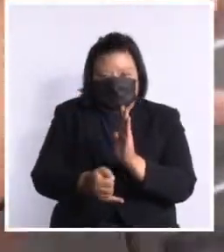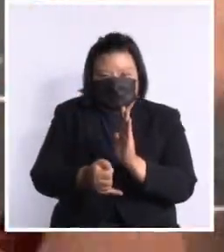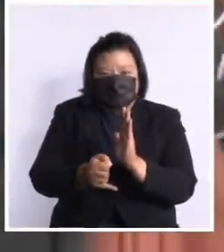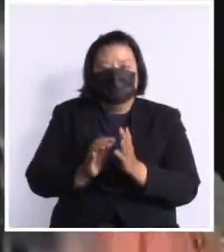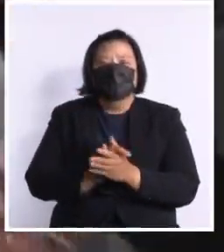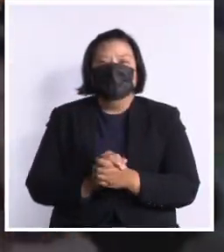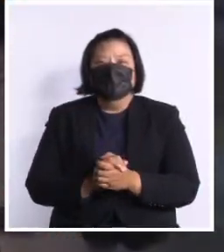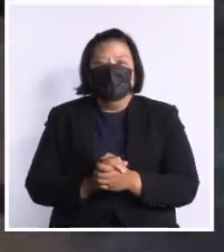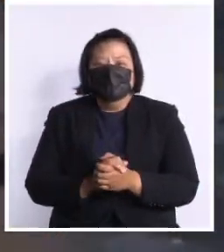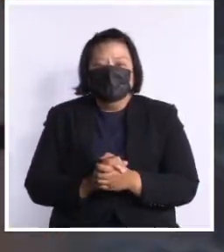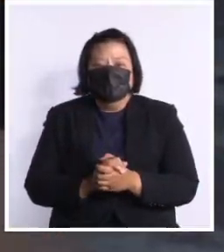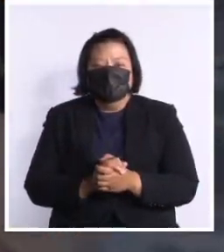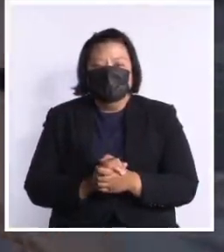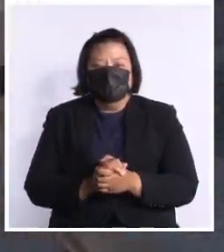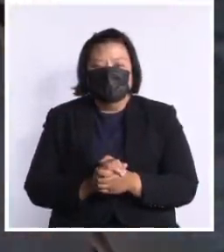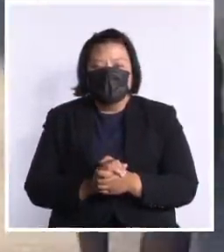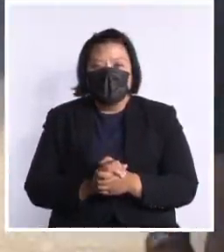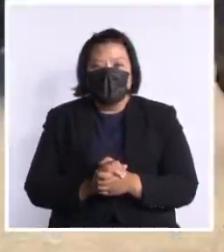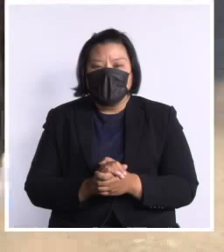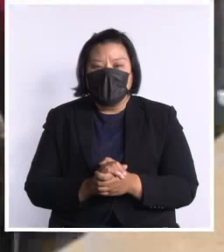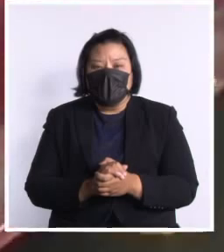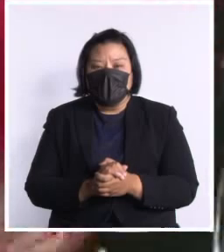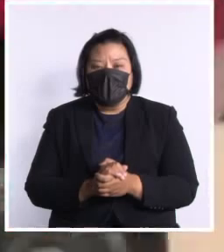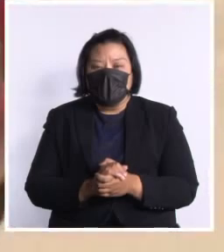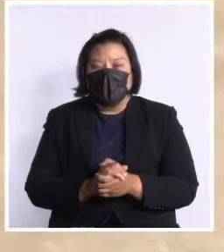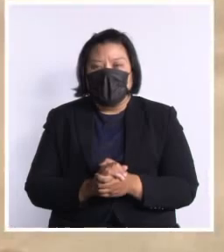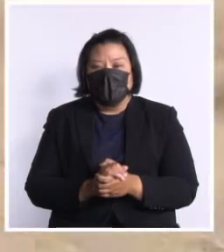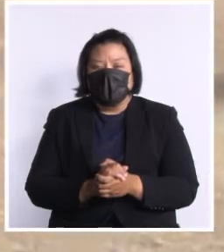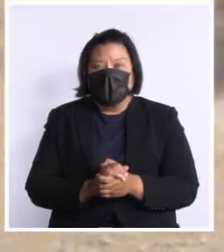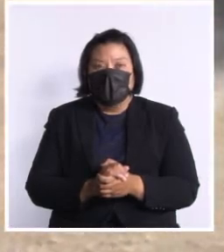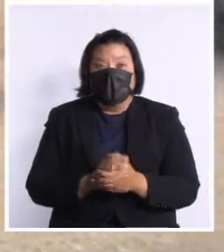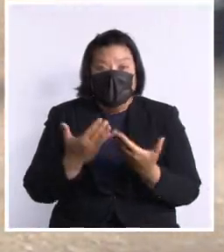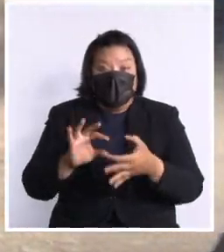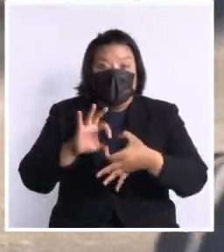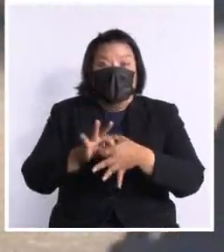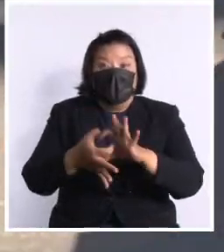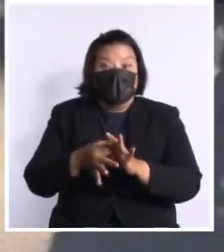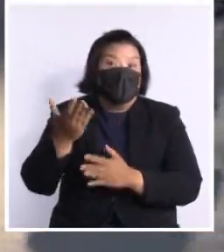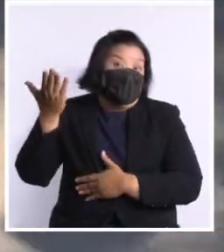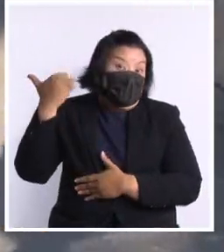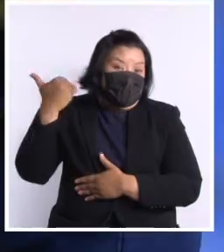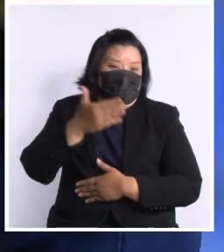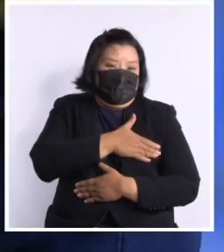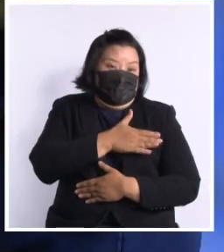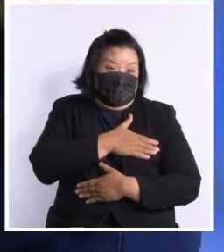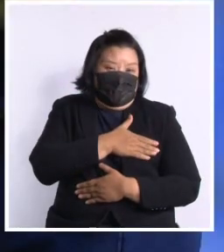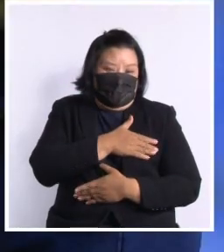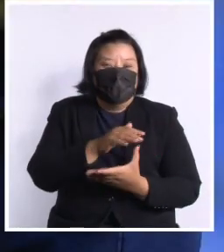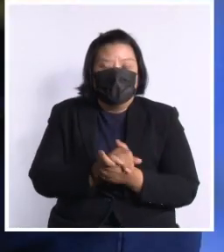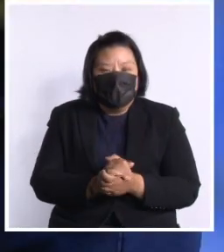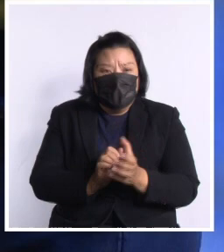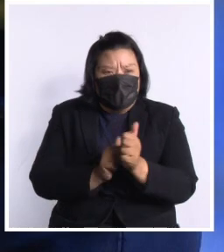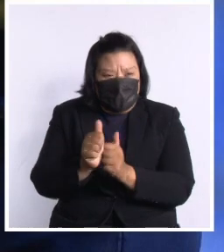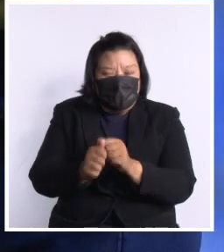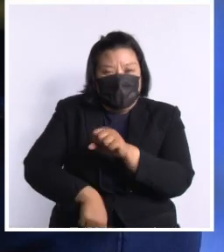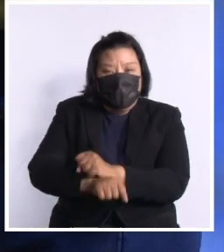ตามกฎหมายครับมาดูเรื่องของกีฬากันบ้างนะครับเมื่อวานนี้ที่ฟุตบอลทีมชาติไทยนะครับลงแข่งขันในฟุตบอล